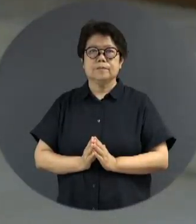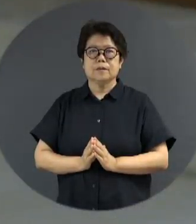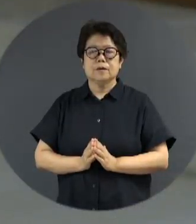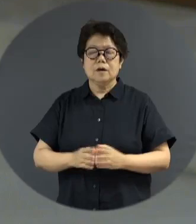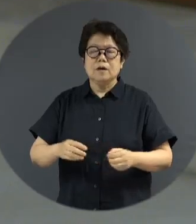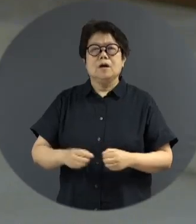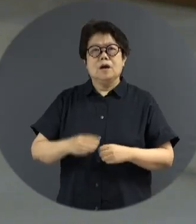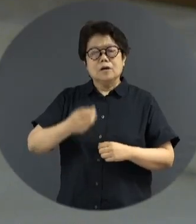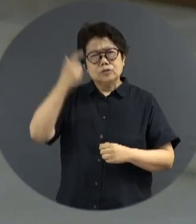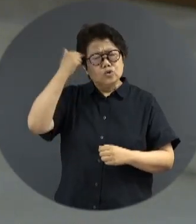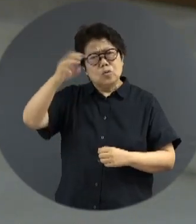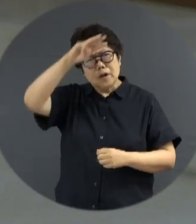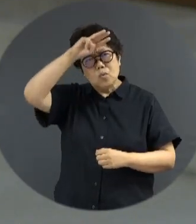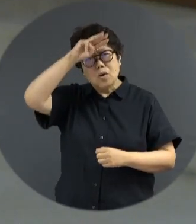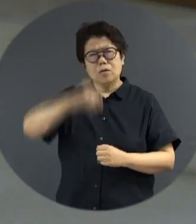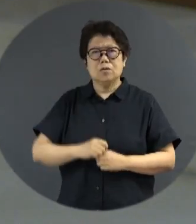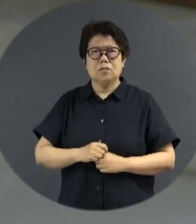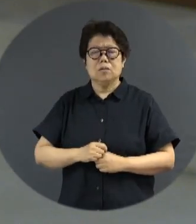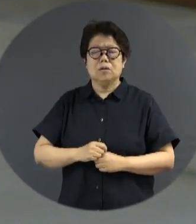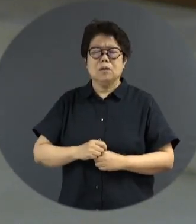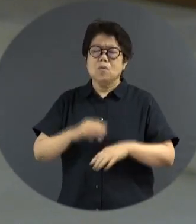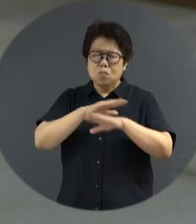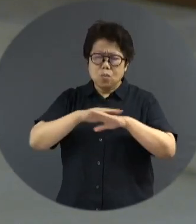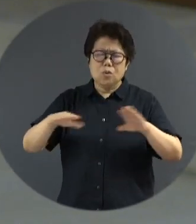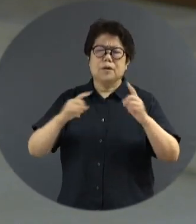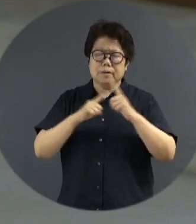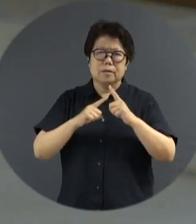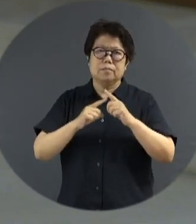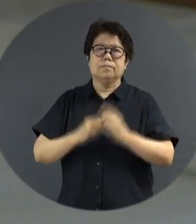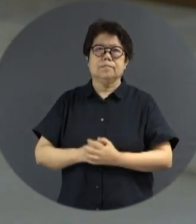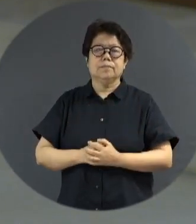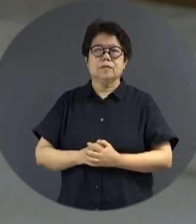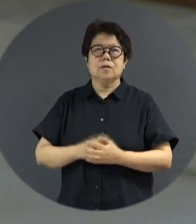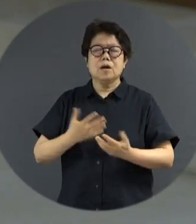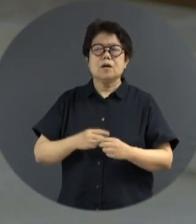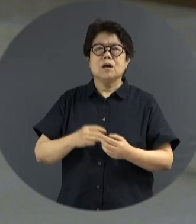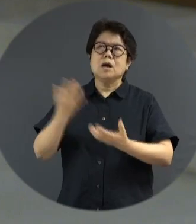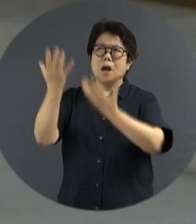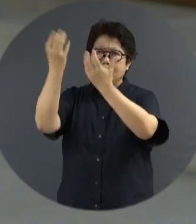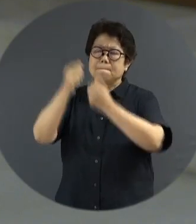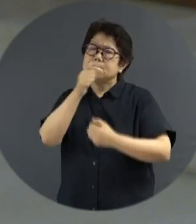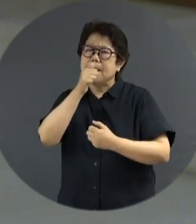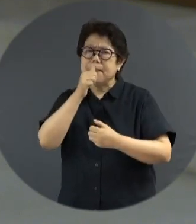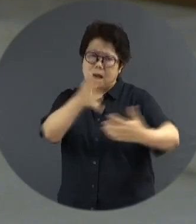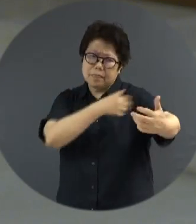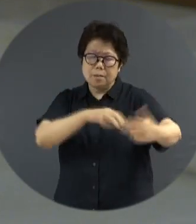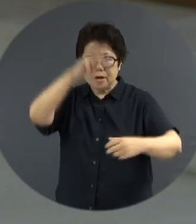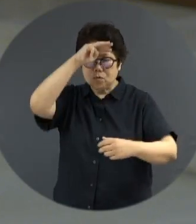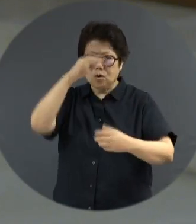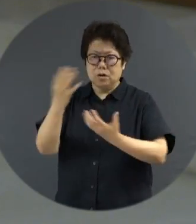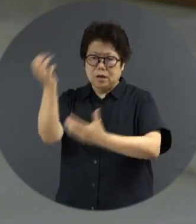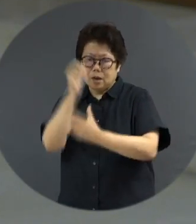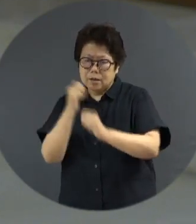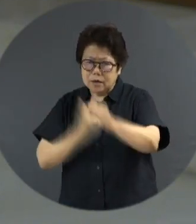撒洛门王呢是一个和平的人，他由他父亲达美王继承了一